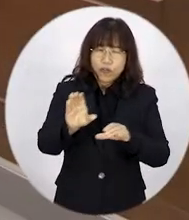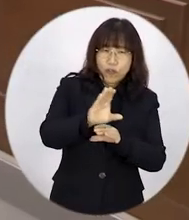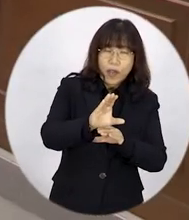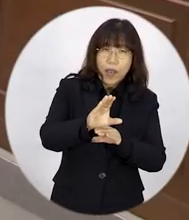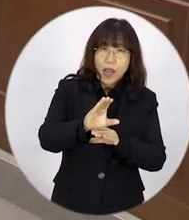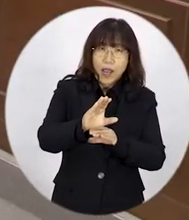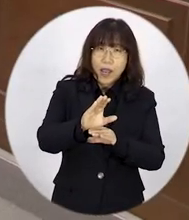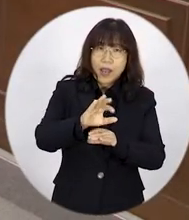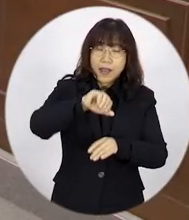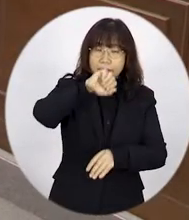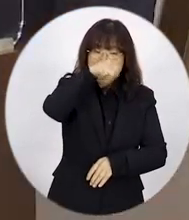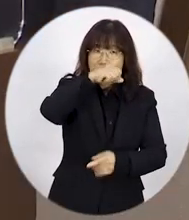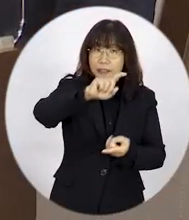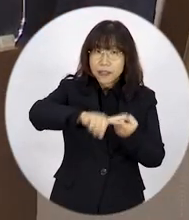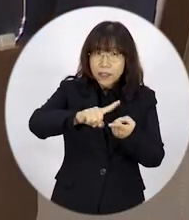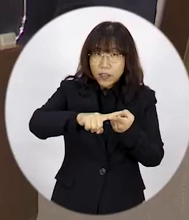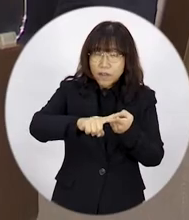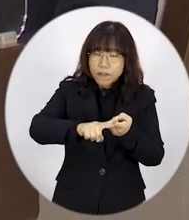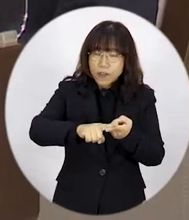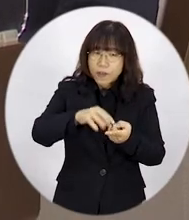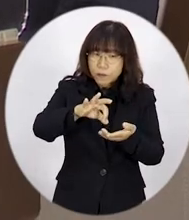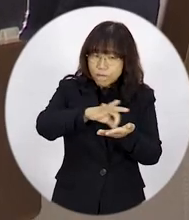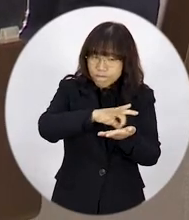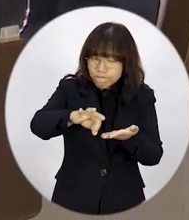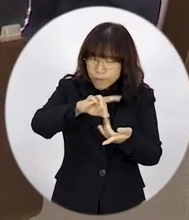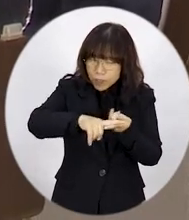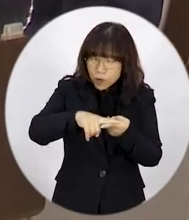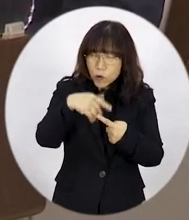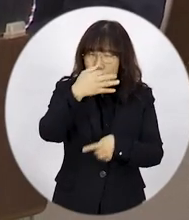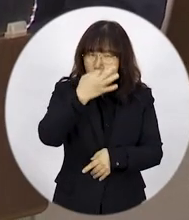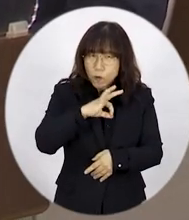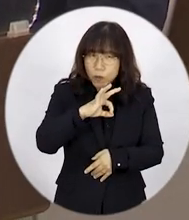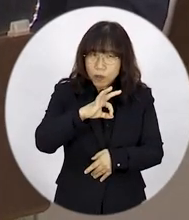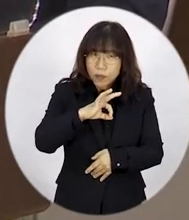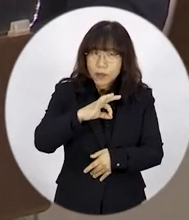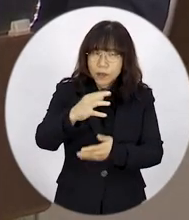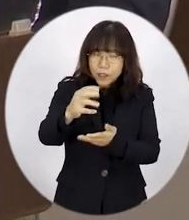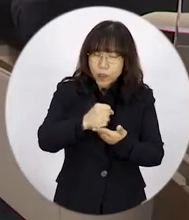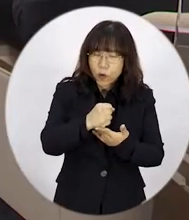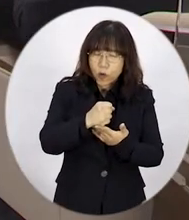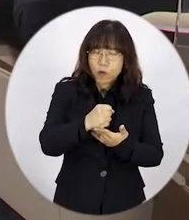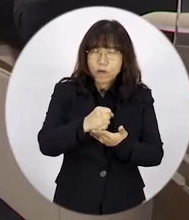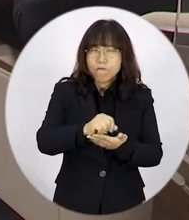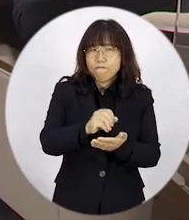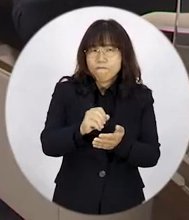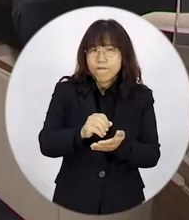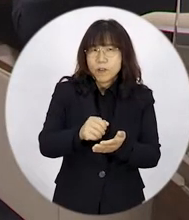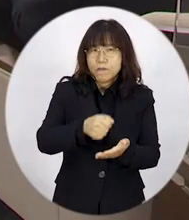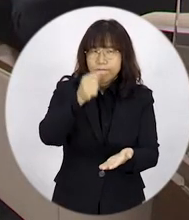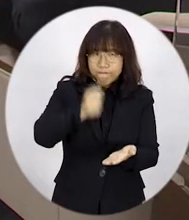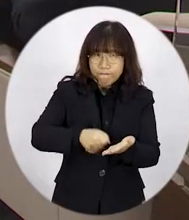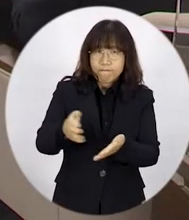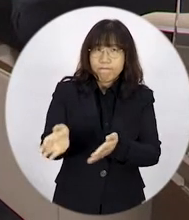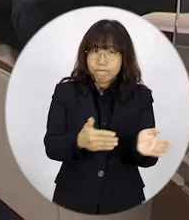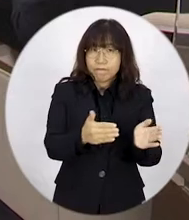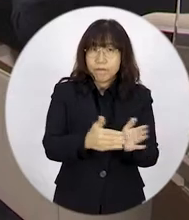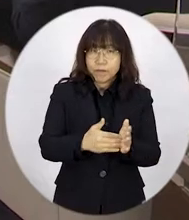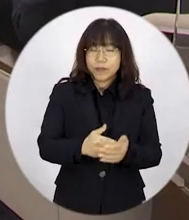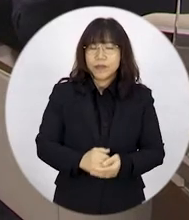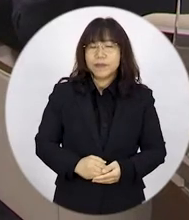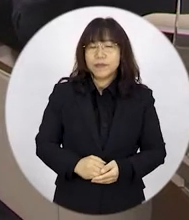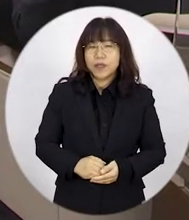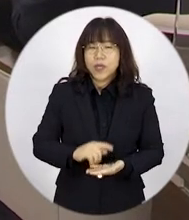수차례의 심의와 조정을 통해 한정된 재현 안에서 예산 운용의 효율성을 고려해 처리됐습니다 이외에도